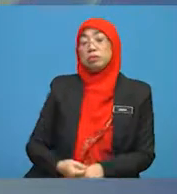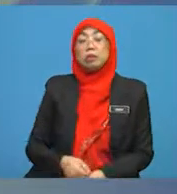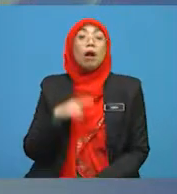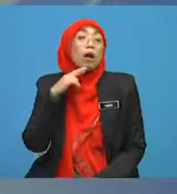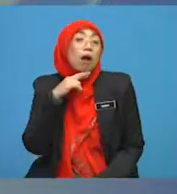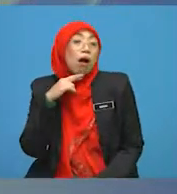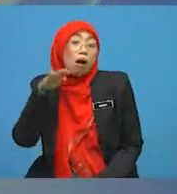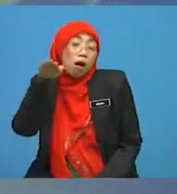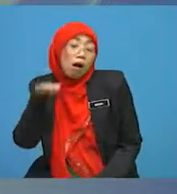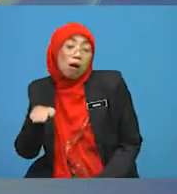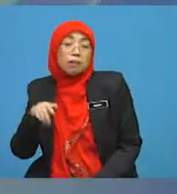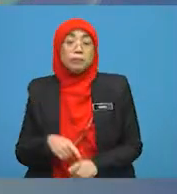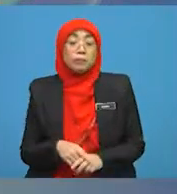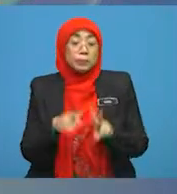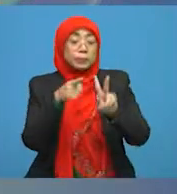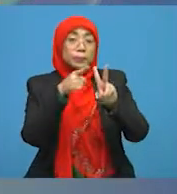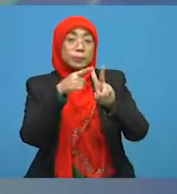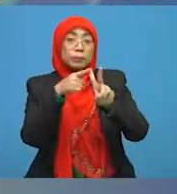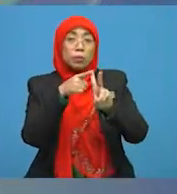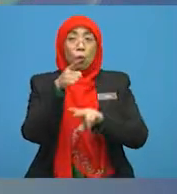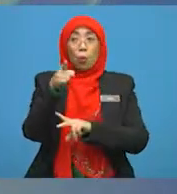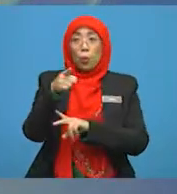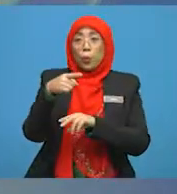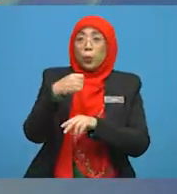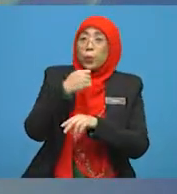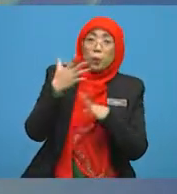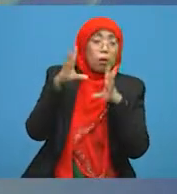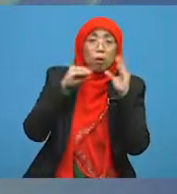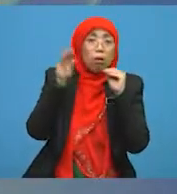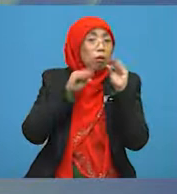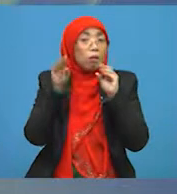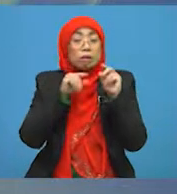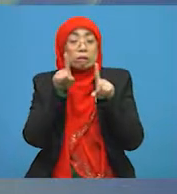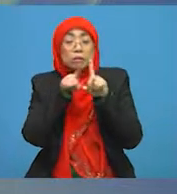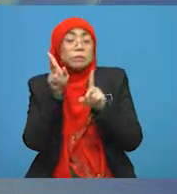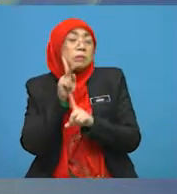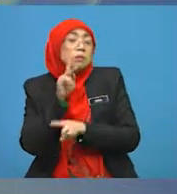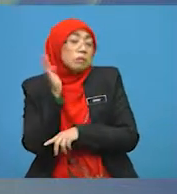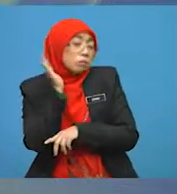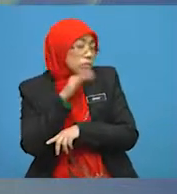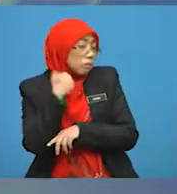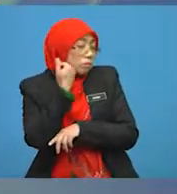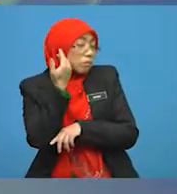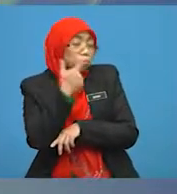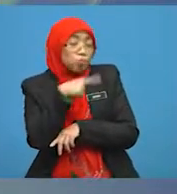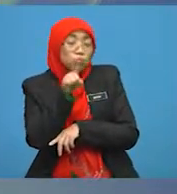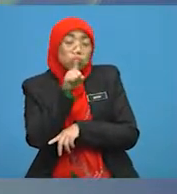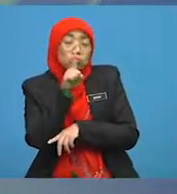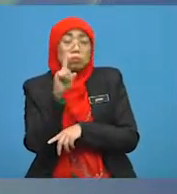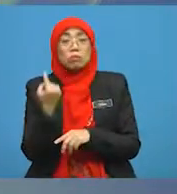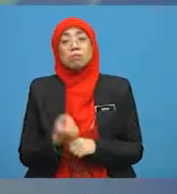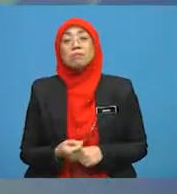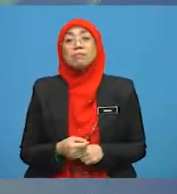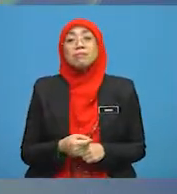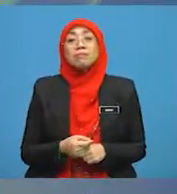kedua, dia sangat peramah tetapi kakaknya sangat pemalu orangnya. Berdasarkan kedua-dua